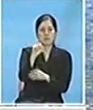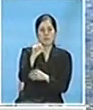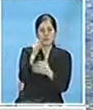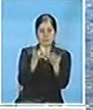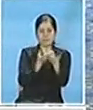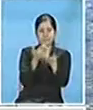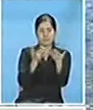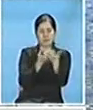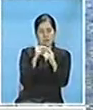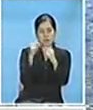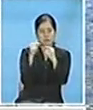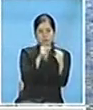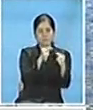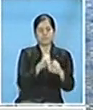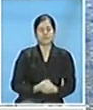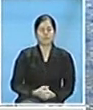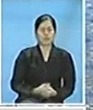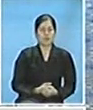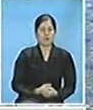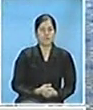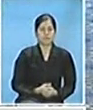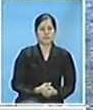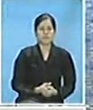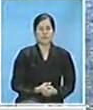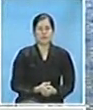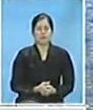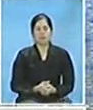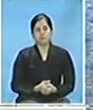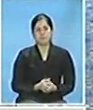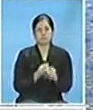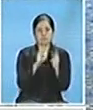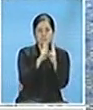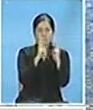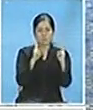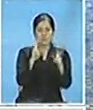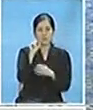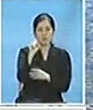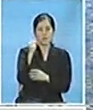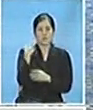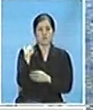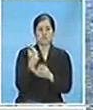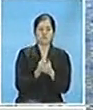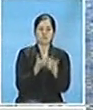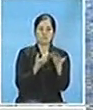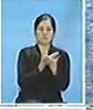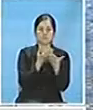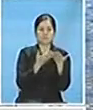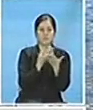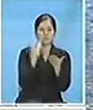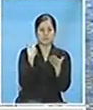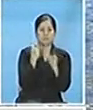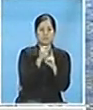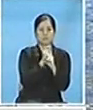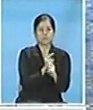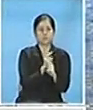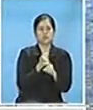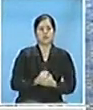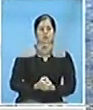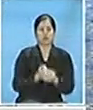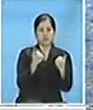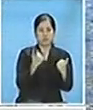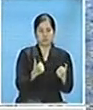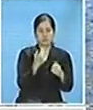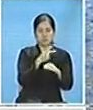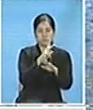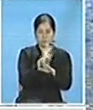ญท่านประธานครับกรรมธิการสามัญก็คือภาพจำลองของสภาและวันนี้ท่านประธาน